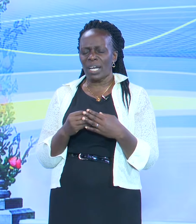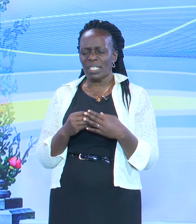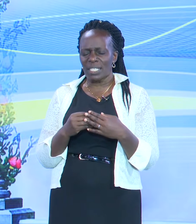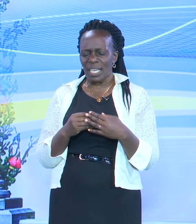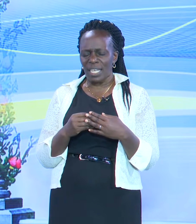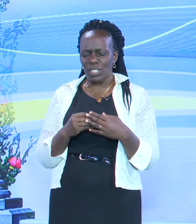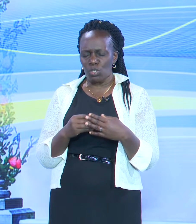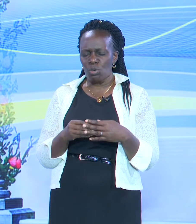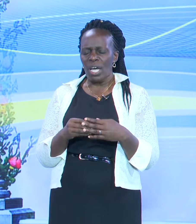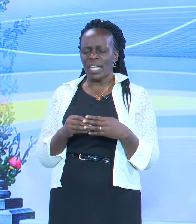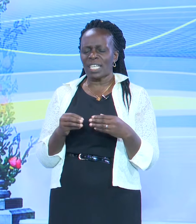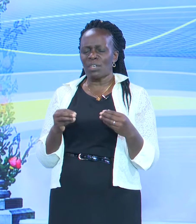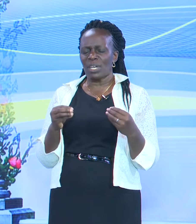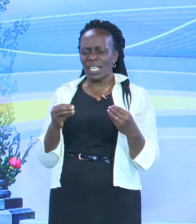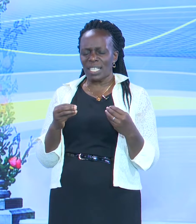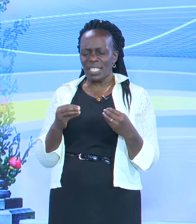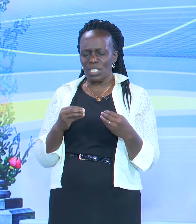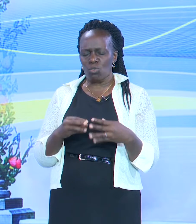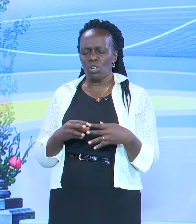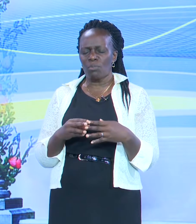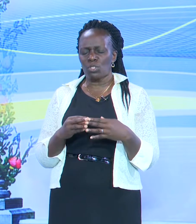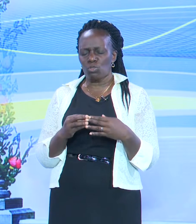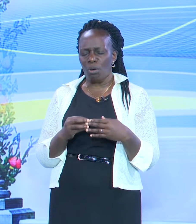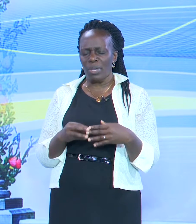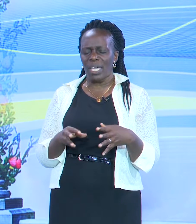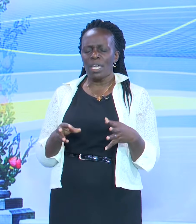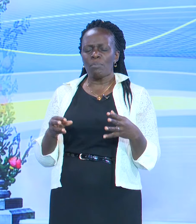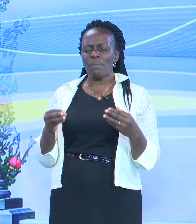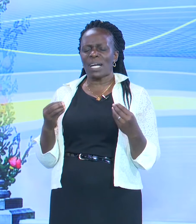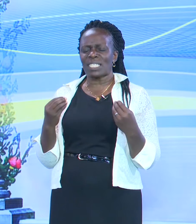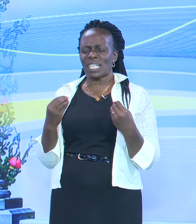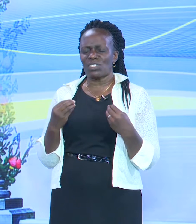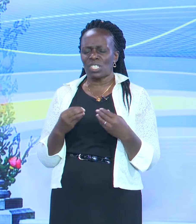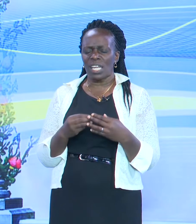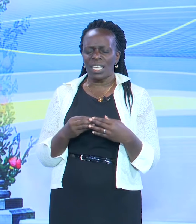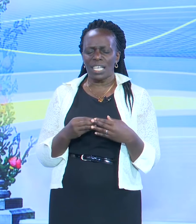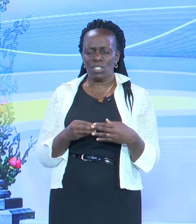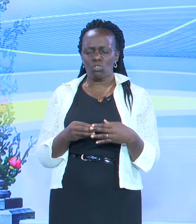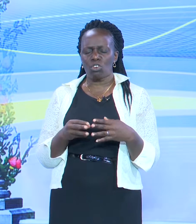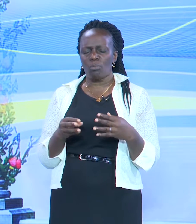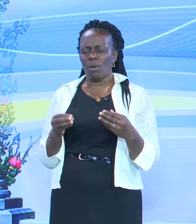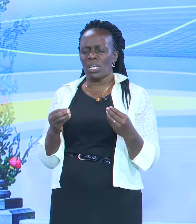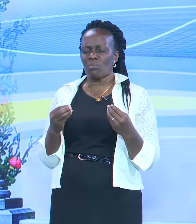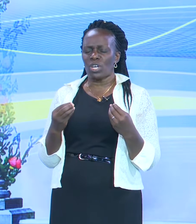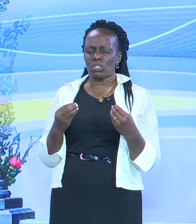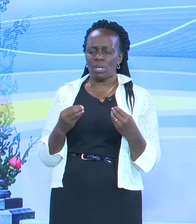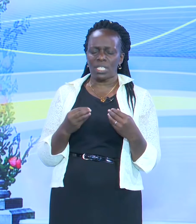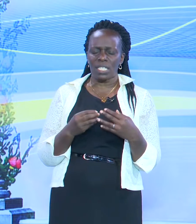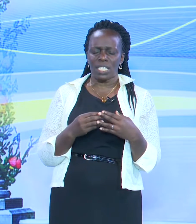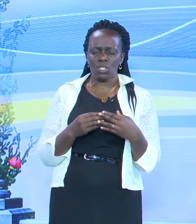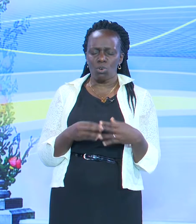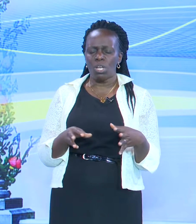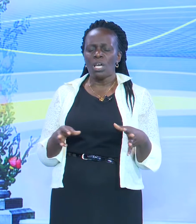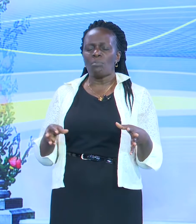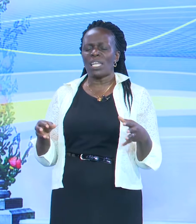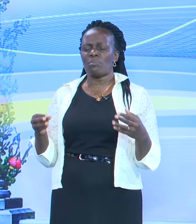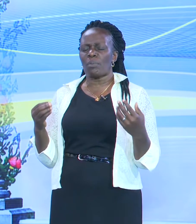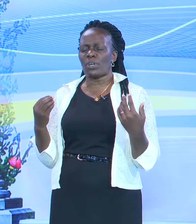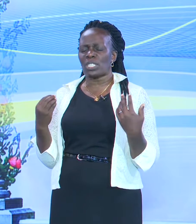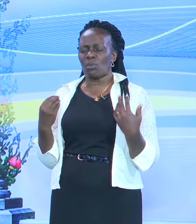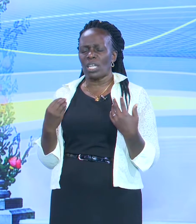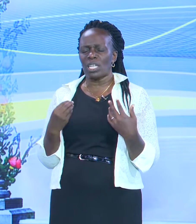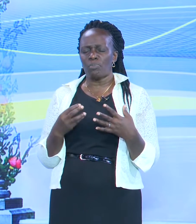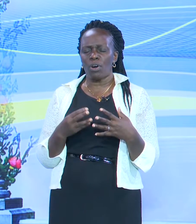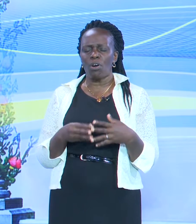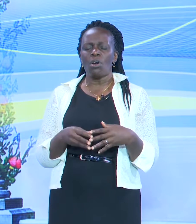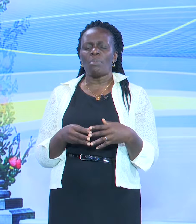Tuombe kanisa letu, hata liwe la Sunday school, hebu tuombe. Baba, katika jina la Yesu tunaombea walimu wetu wa Sunday school mali